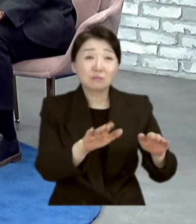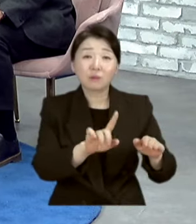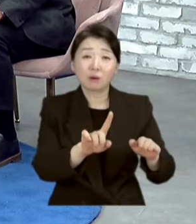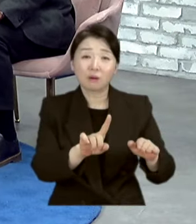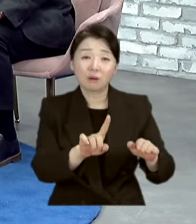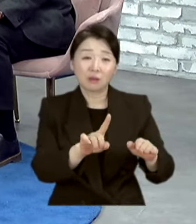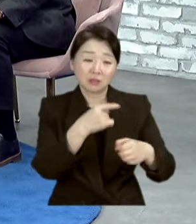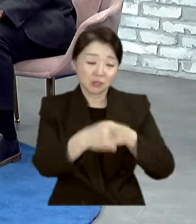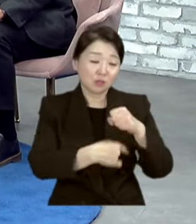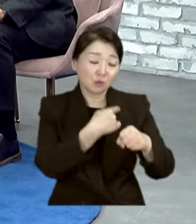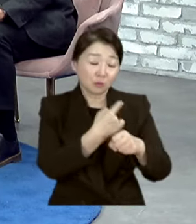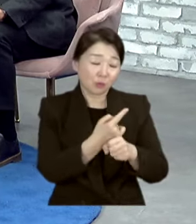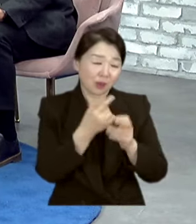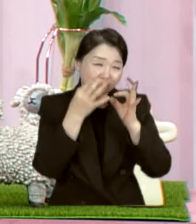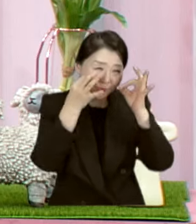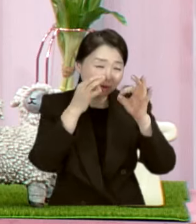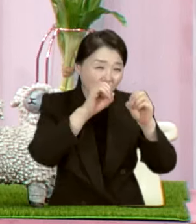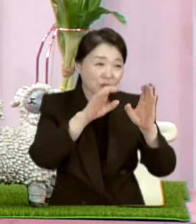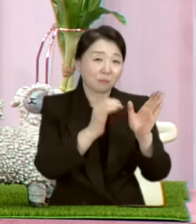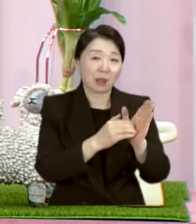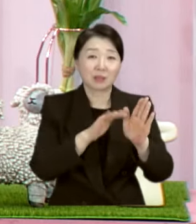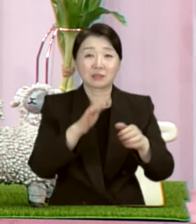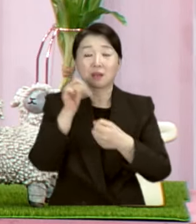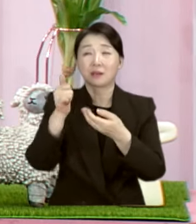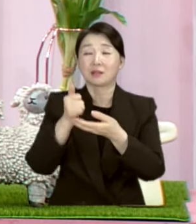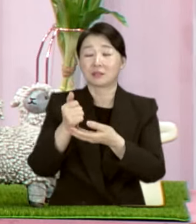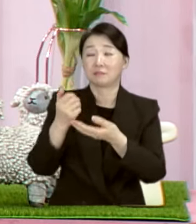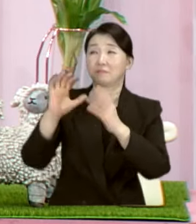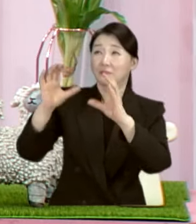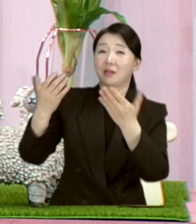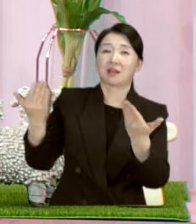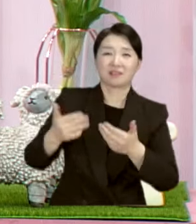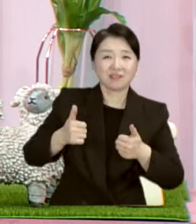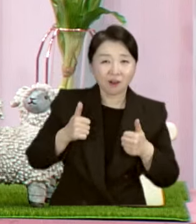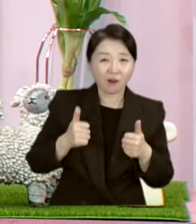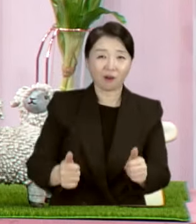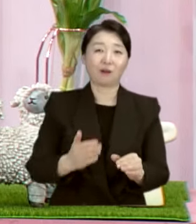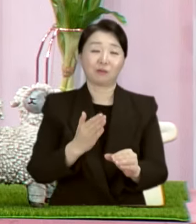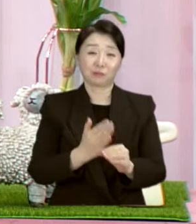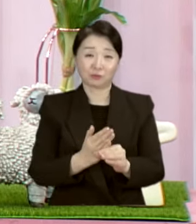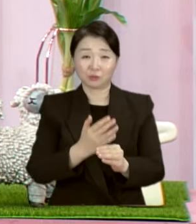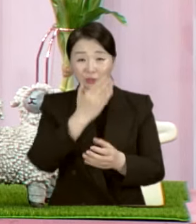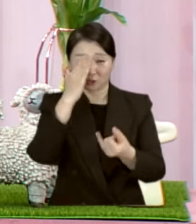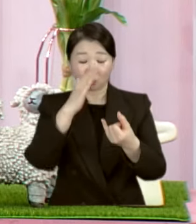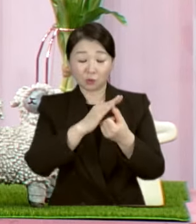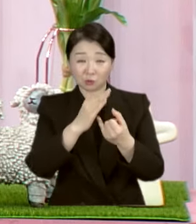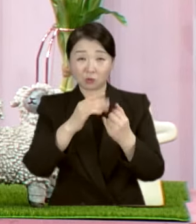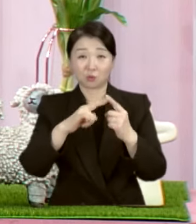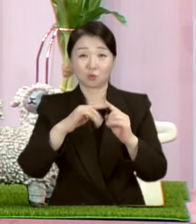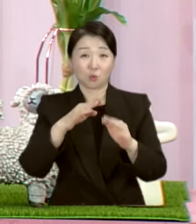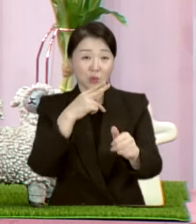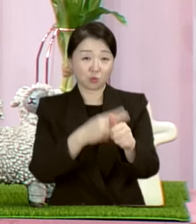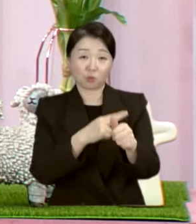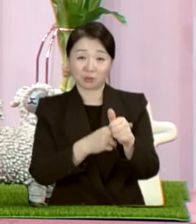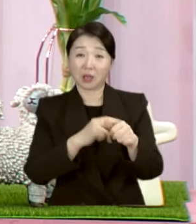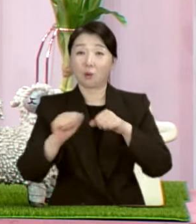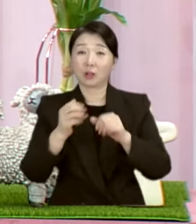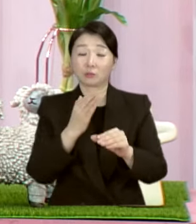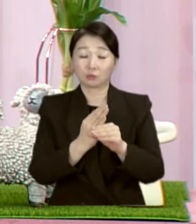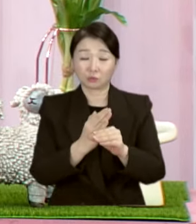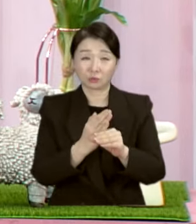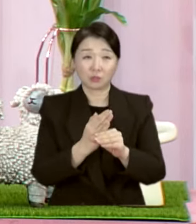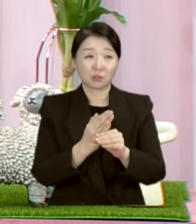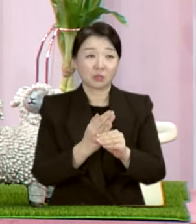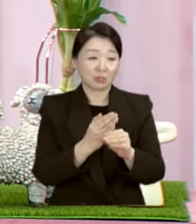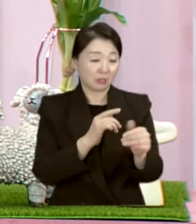2년 동안 공드는 친구가 지금은 네. 저보다 더 하나님 나라 일을 열심히 하는 것 같아요. 와. 청소년교회 교사로 있는데 네. 그 친구가